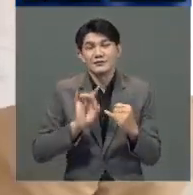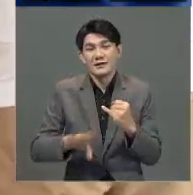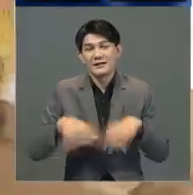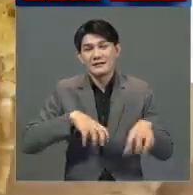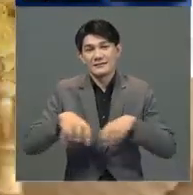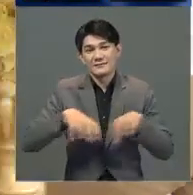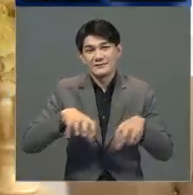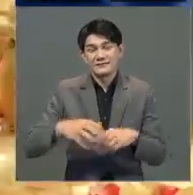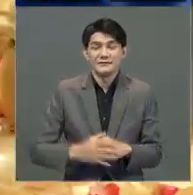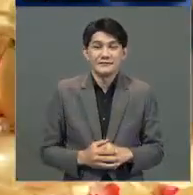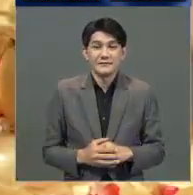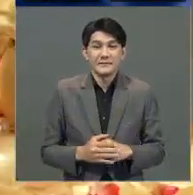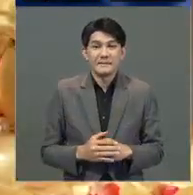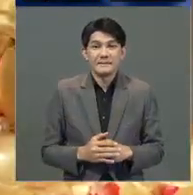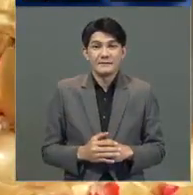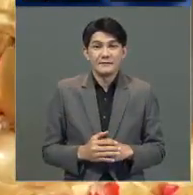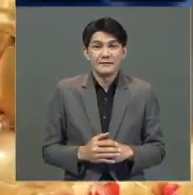วันสุดท้ายนะคะ